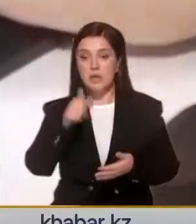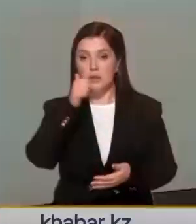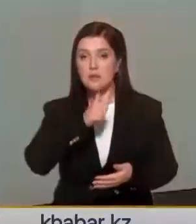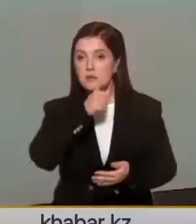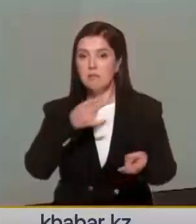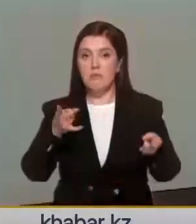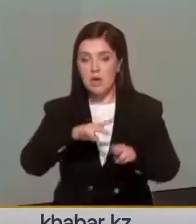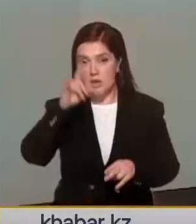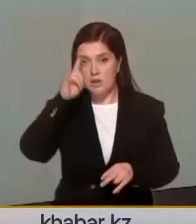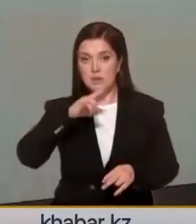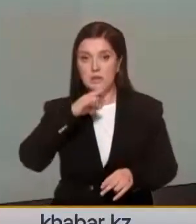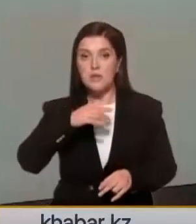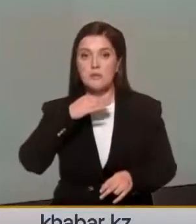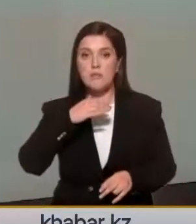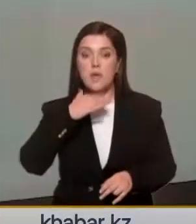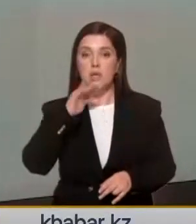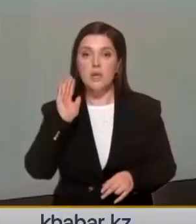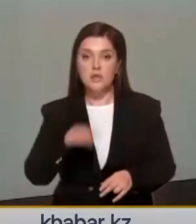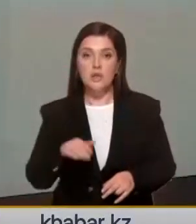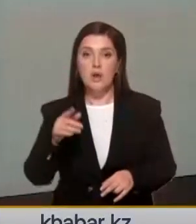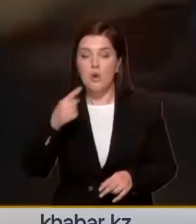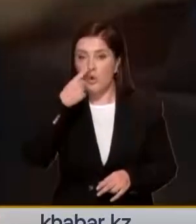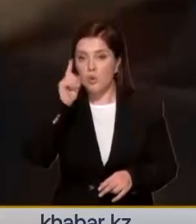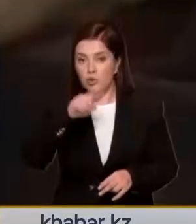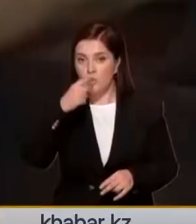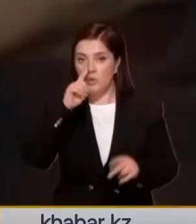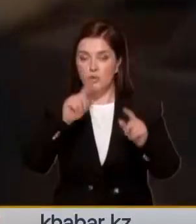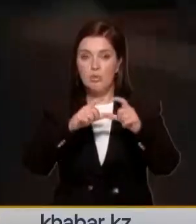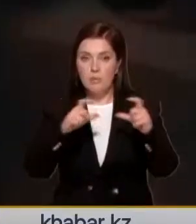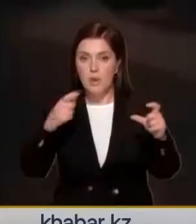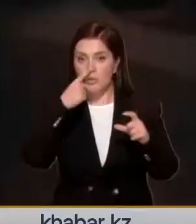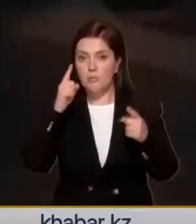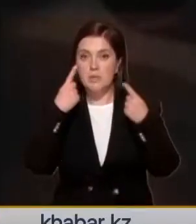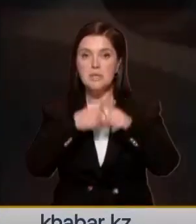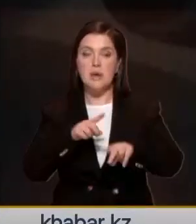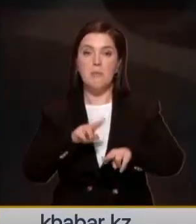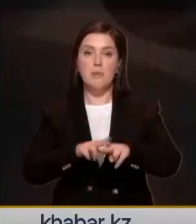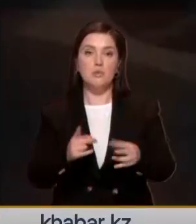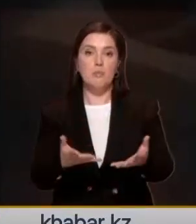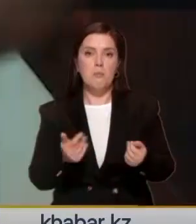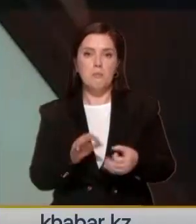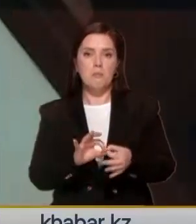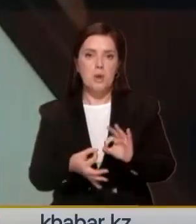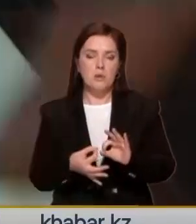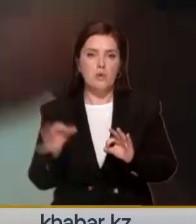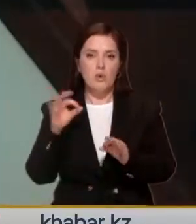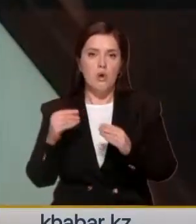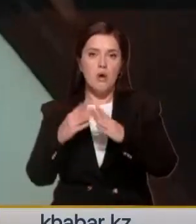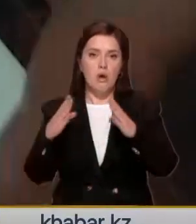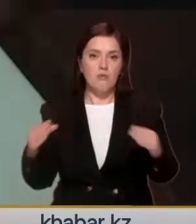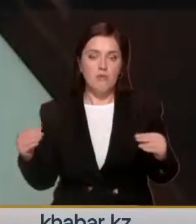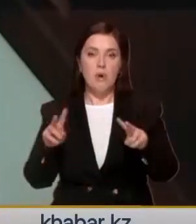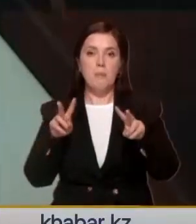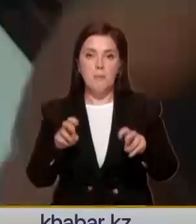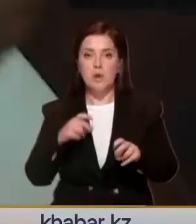остаются конфиденциальными. Казахстанцам достаточно ввести в приложение госномер и номер техпаспорта, чтобы получить подробные данные об автомобиле,